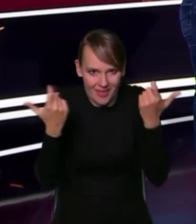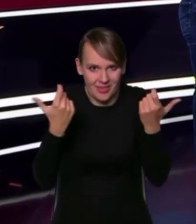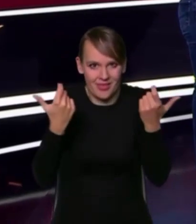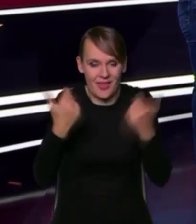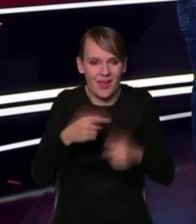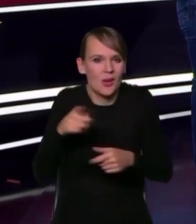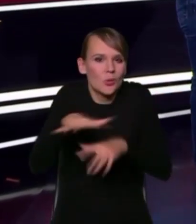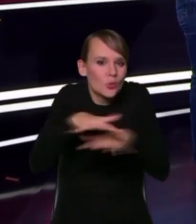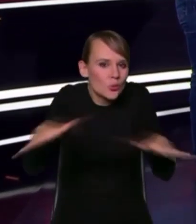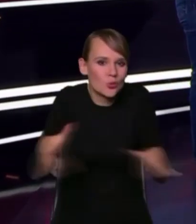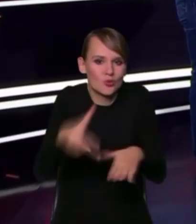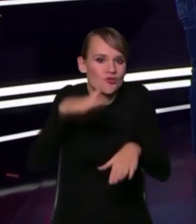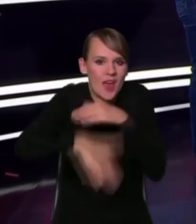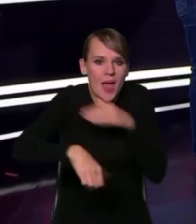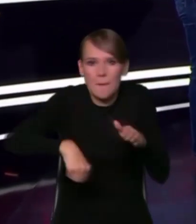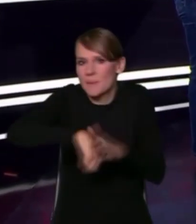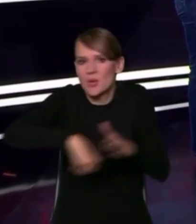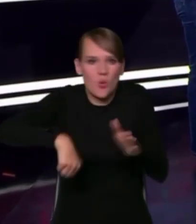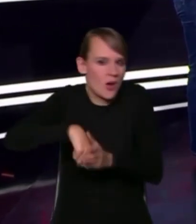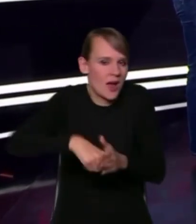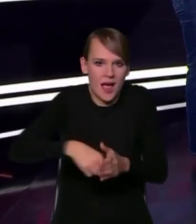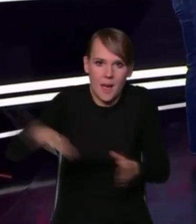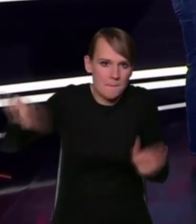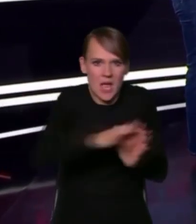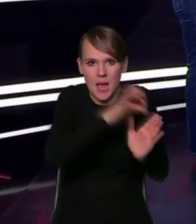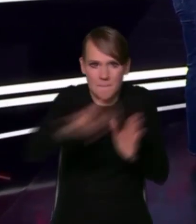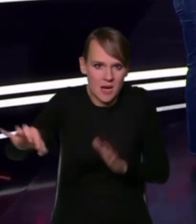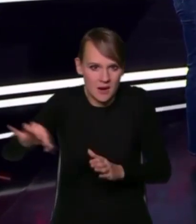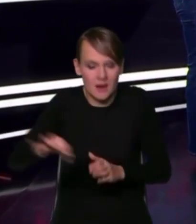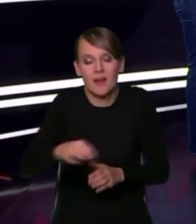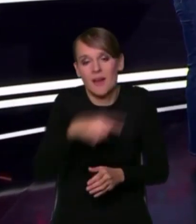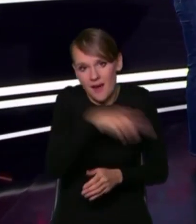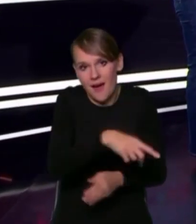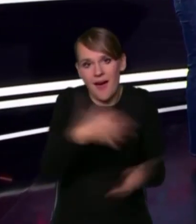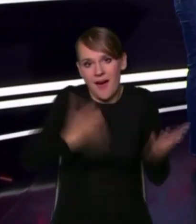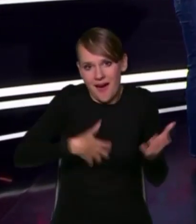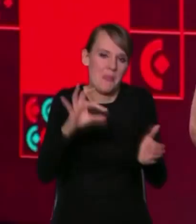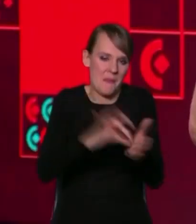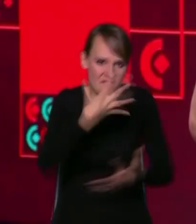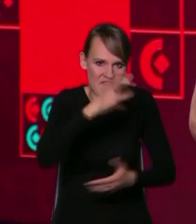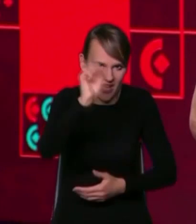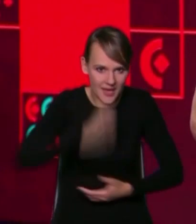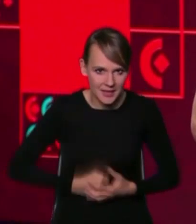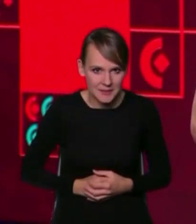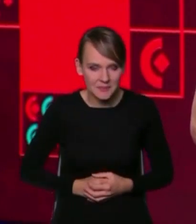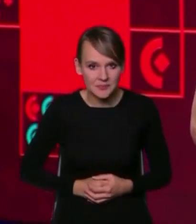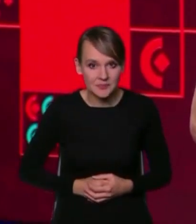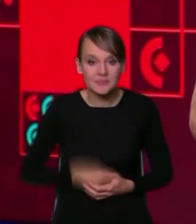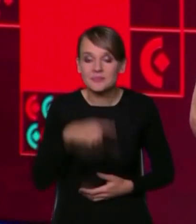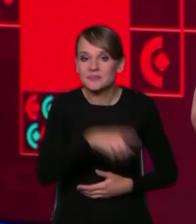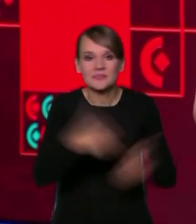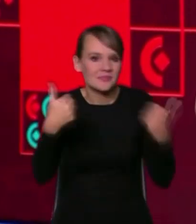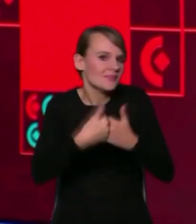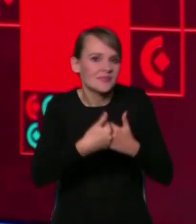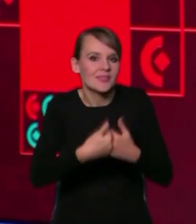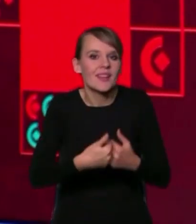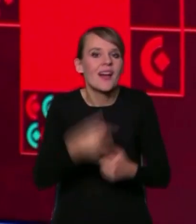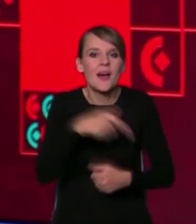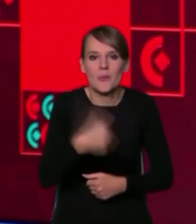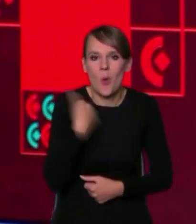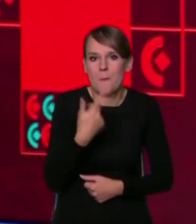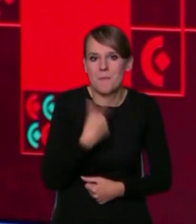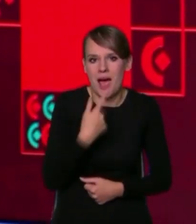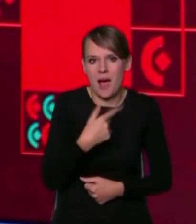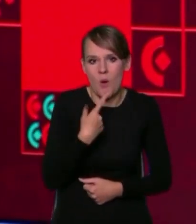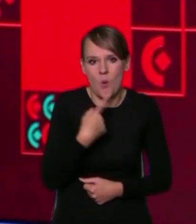szczęśliwych odbić piłki oczywiście dla argentyńczyków którzy świętowali No i sytuacji w tym meczu w tych dobrych sytuacji